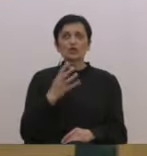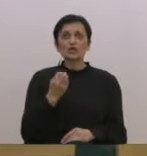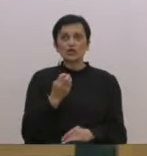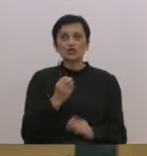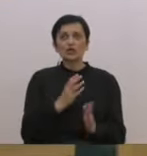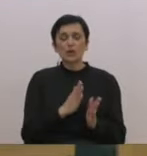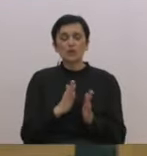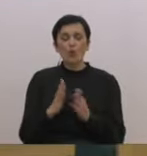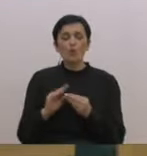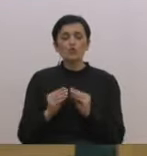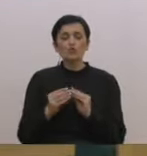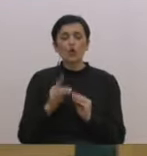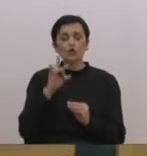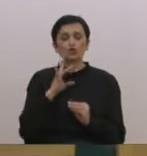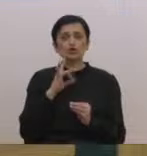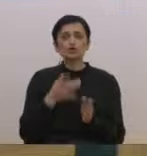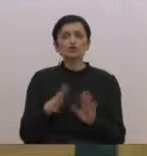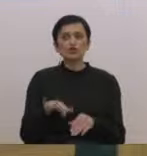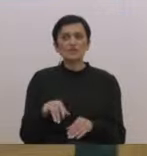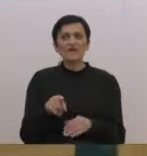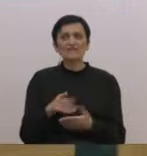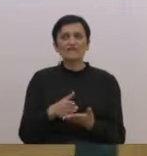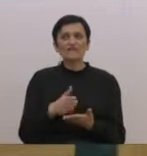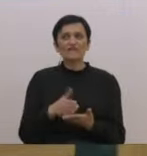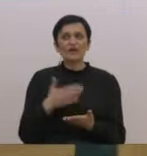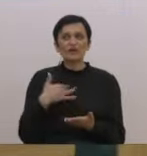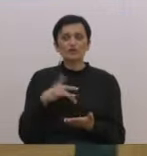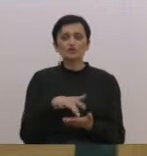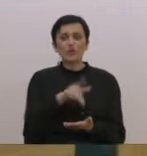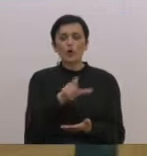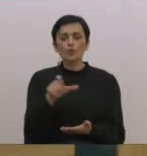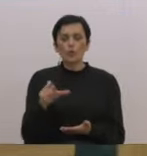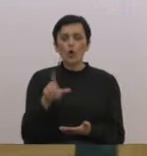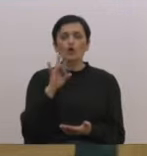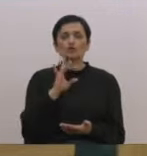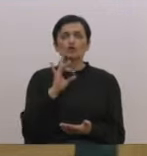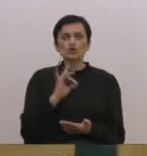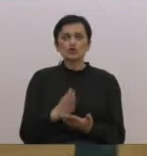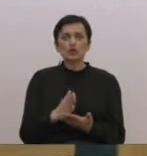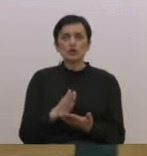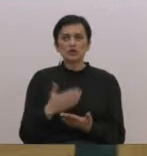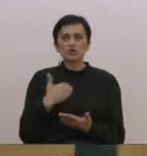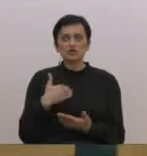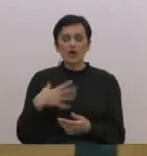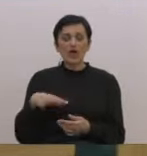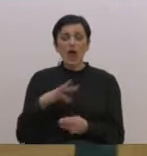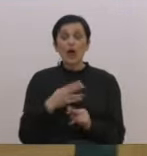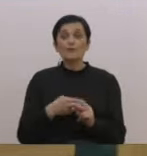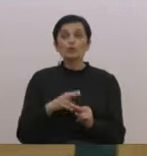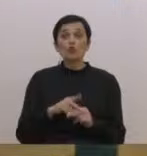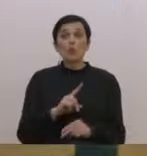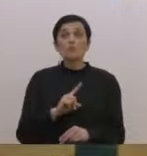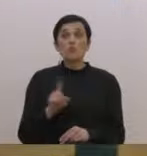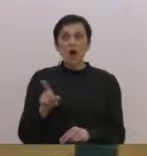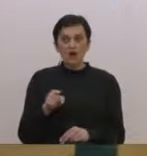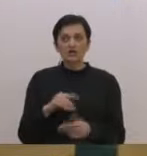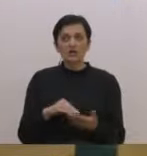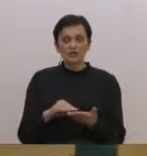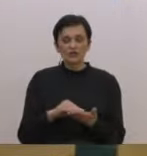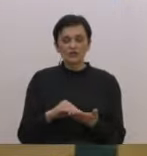ის პრობლემები, რაც ჯერ კიდევ რჩება ჩვენს მოსახლეობას და რაც ჯერ კიდევ რჩება ჩვენს ქვეყანას. ამიტომ, მაგრამ აქაც